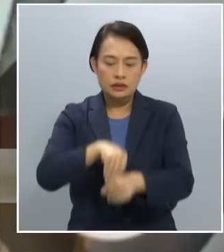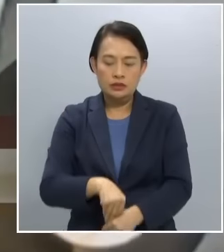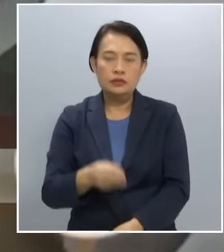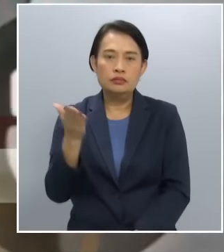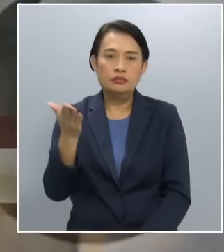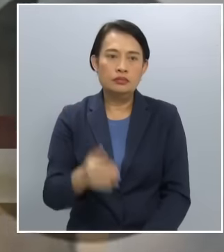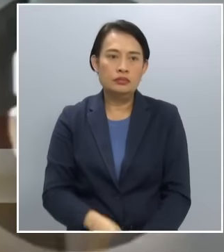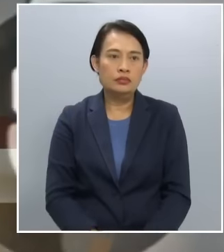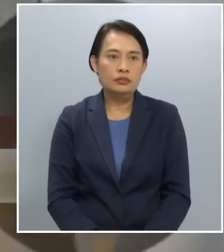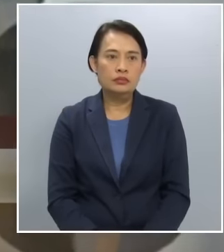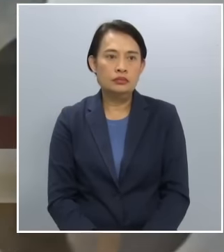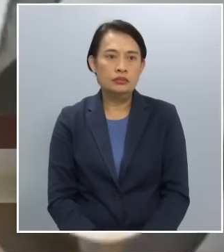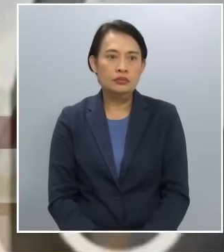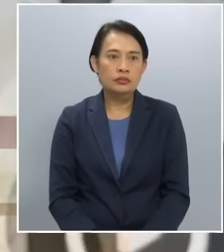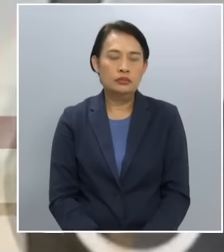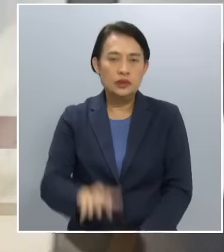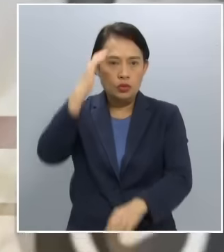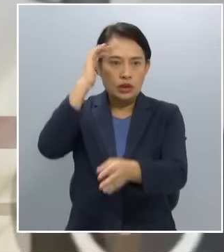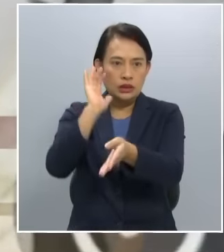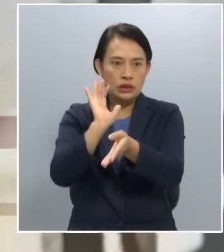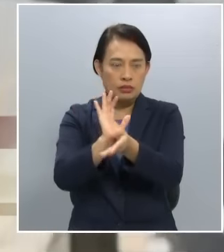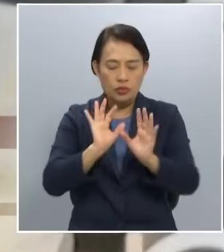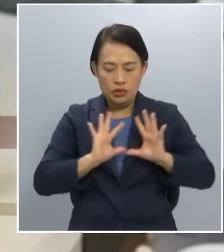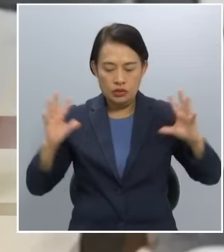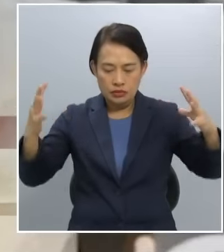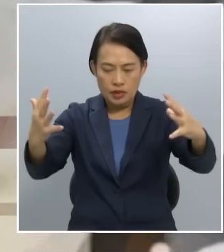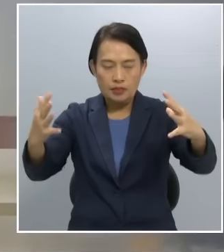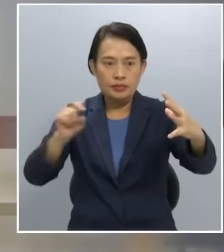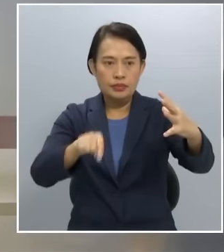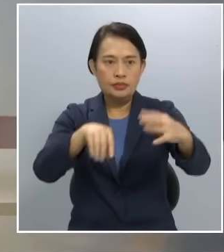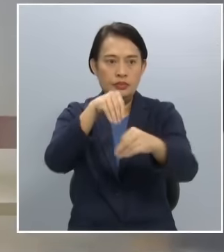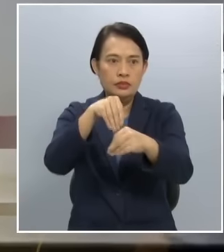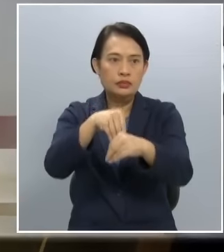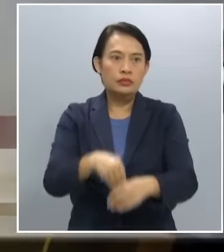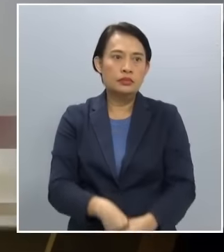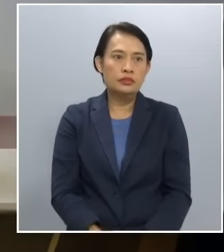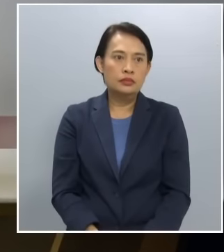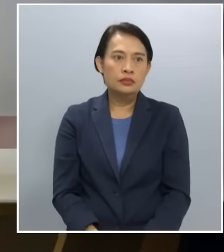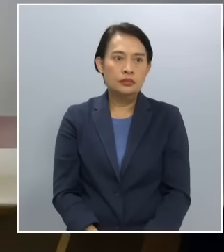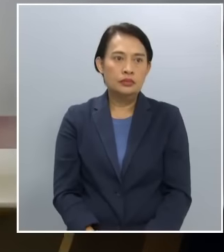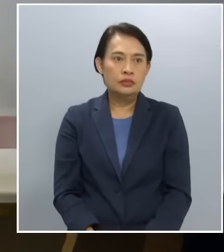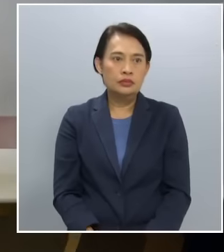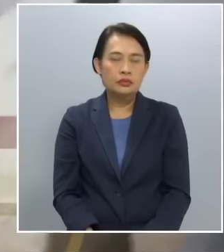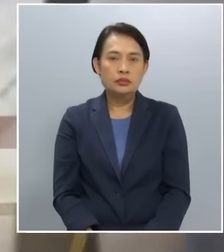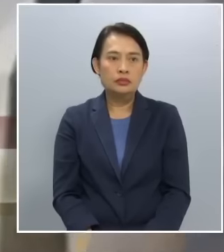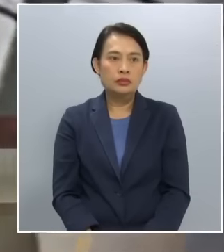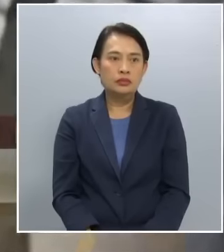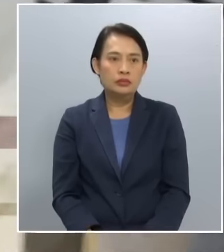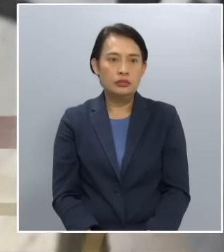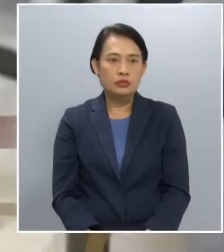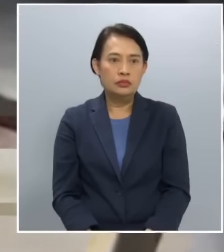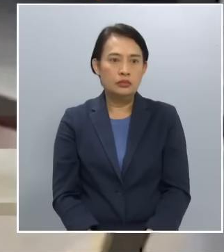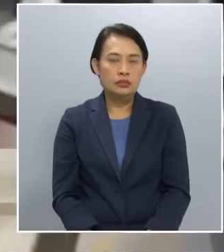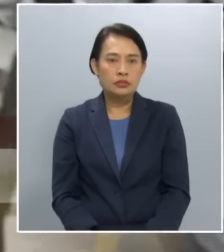ฮะระหว่างที่ตำรวจปิดล้อมนี่ของยี่หยี่ห้ออะไรถ่อยมา